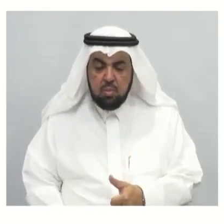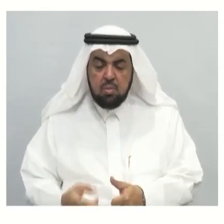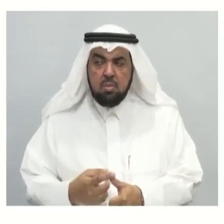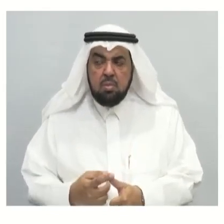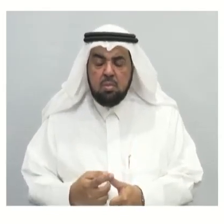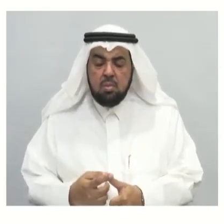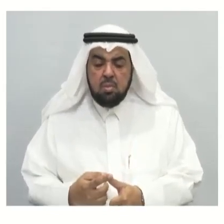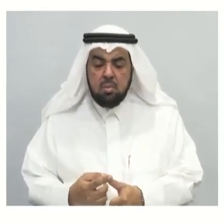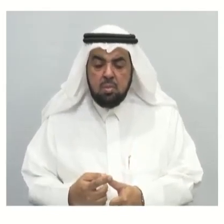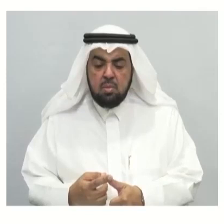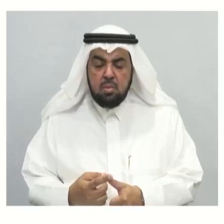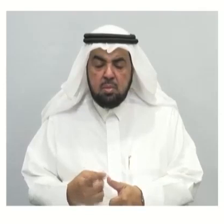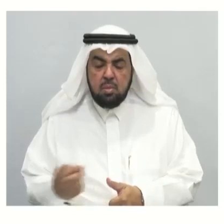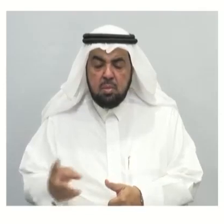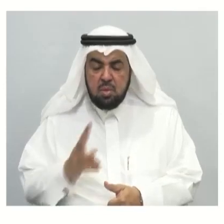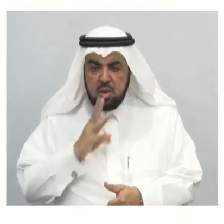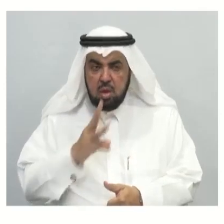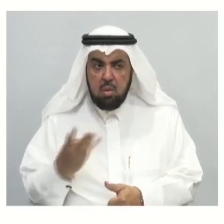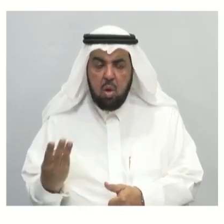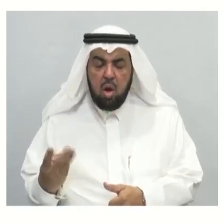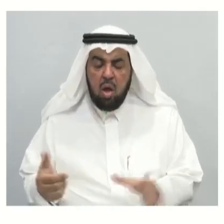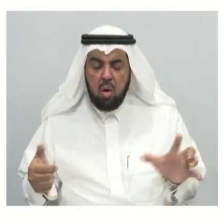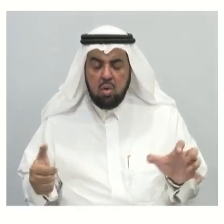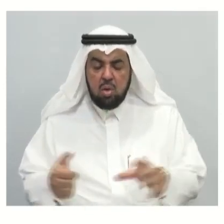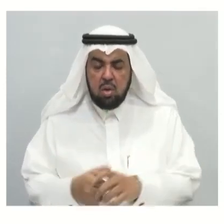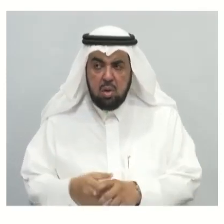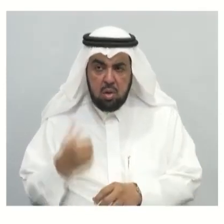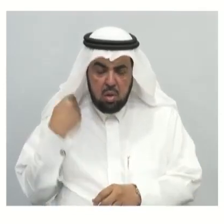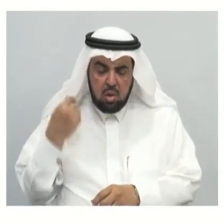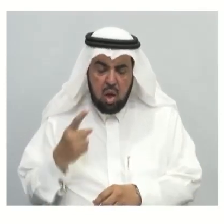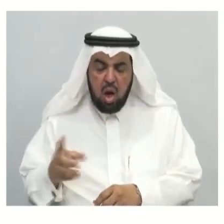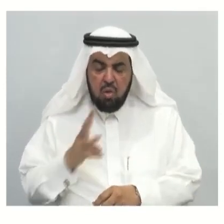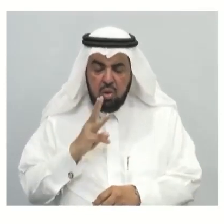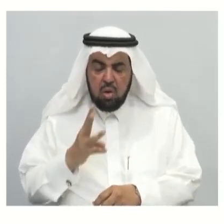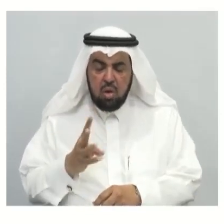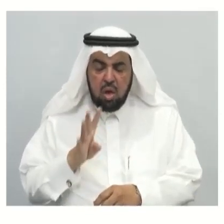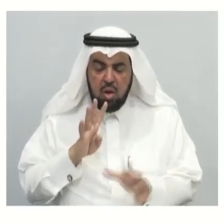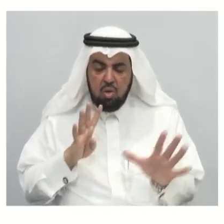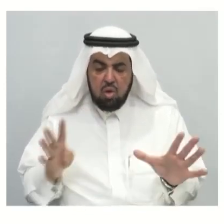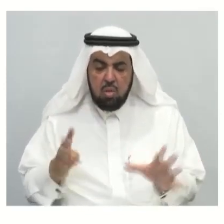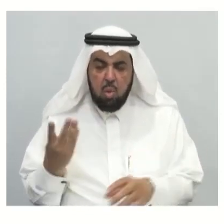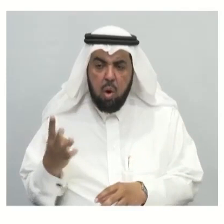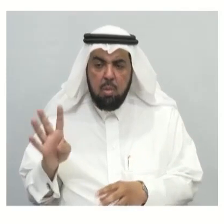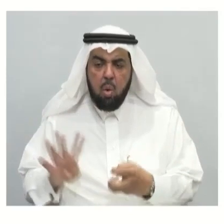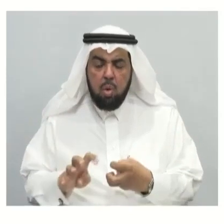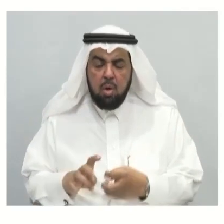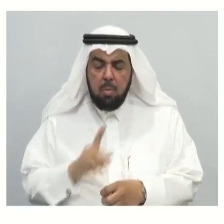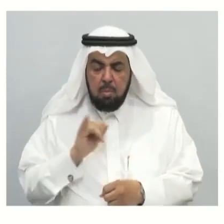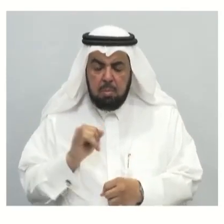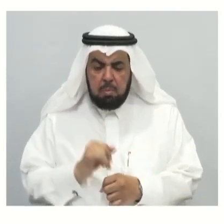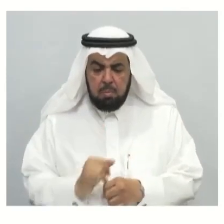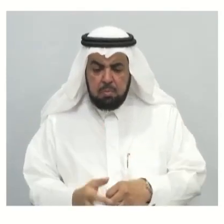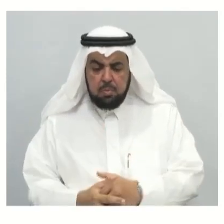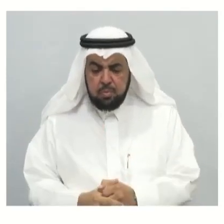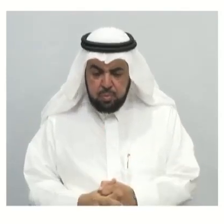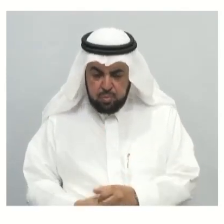عام 133 6 كما ذكرنا 1944 ميلاديا اخذت الحكومه المصريه